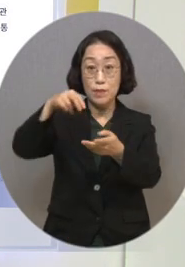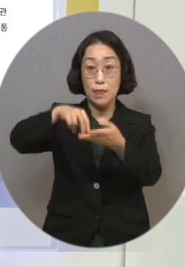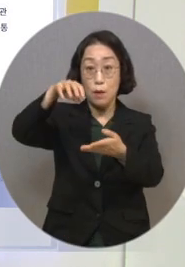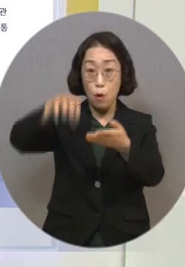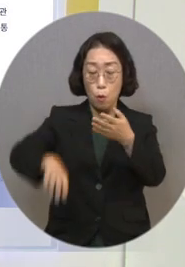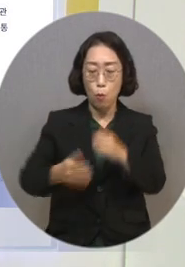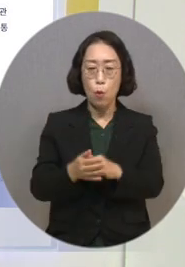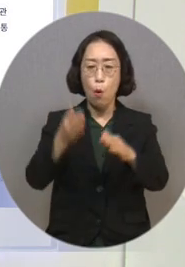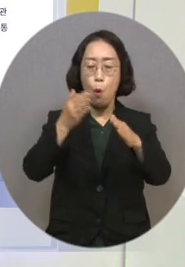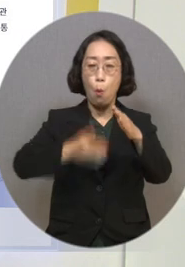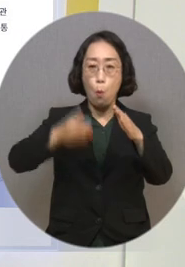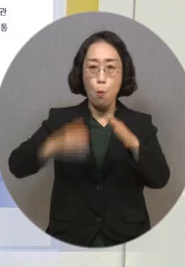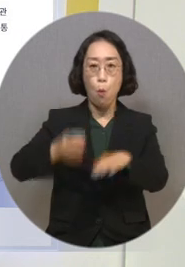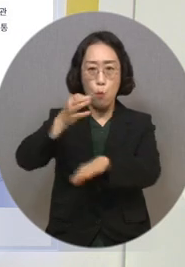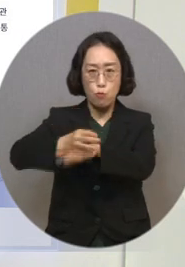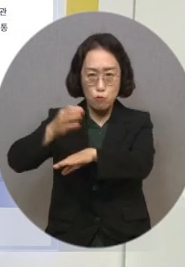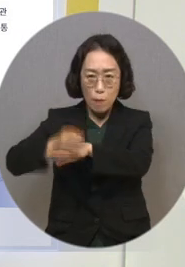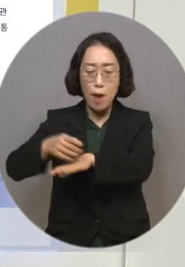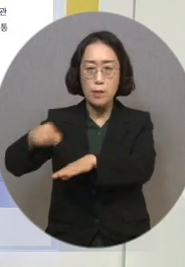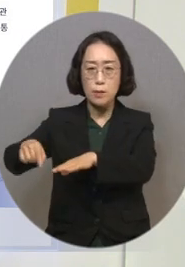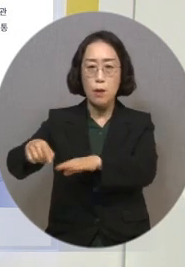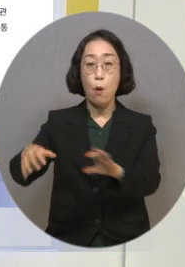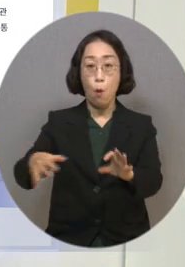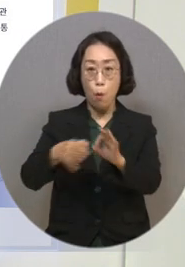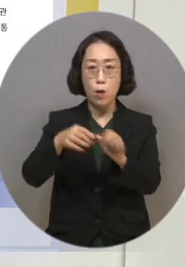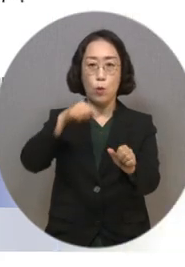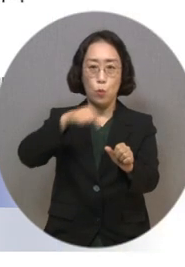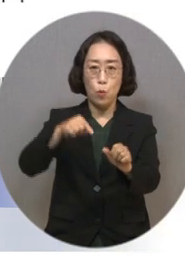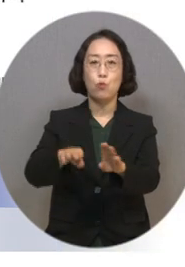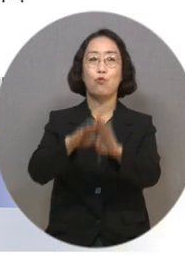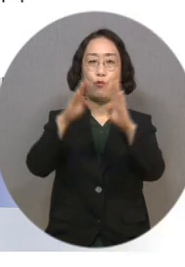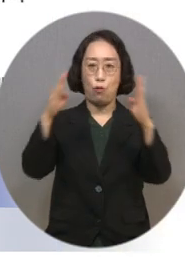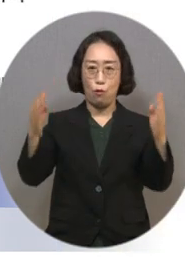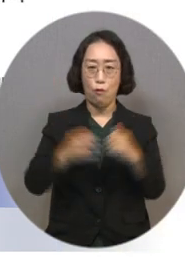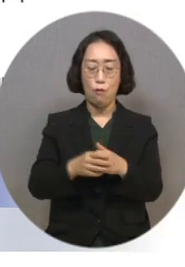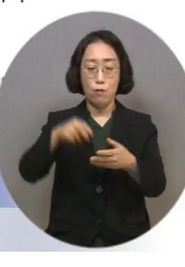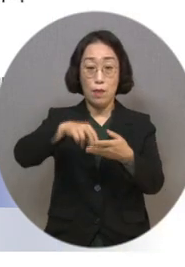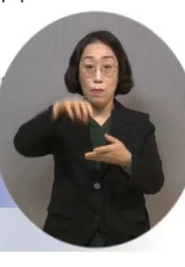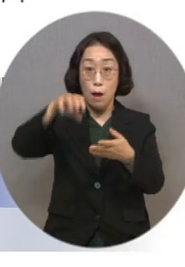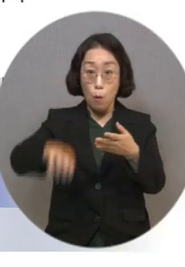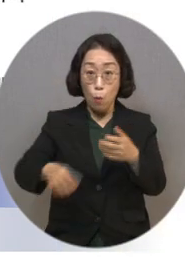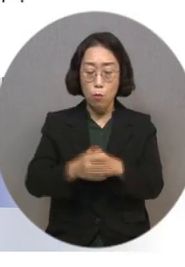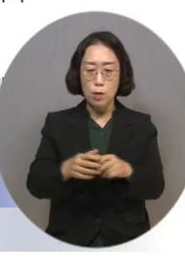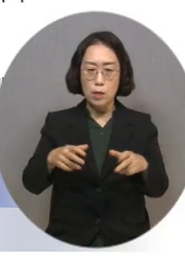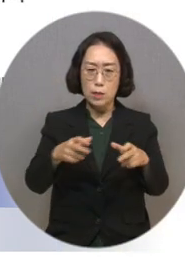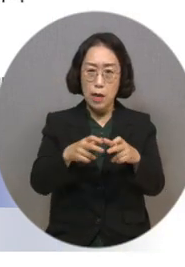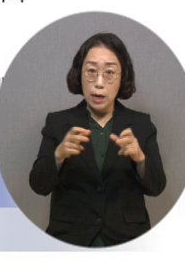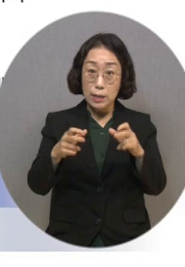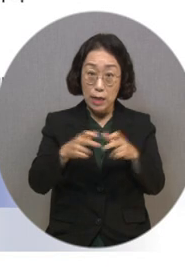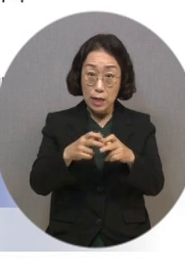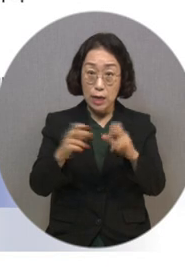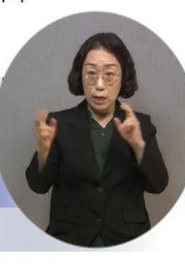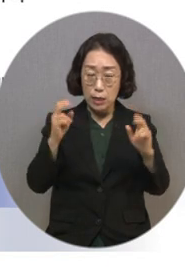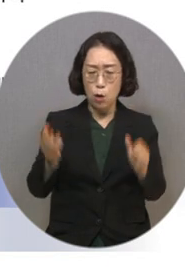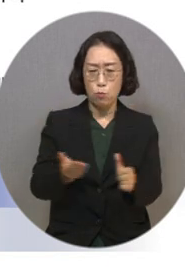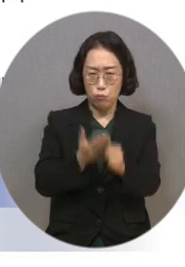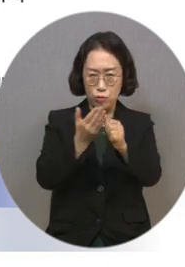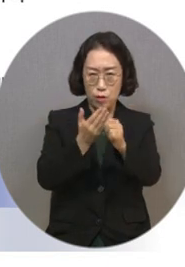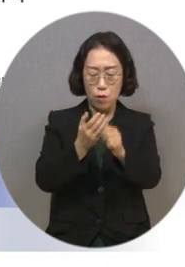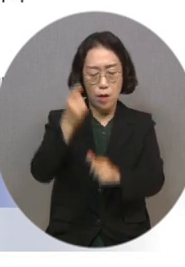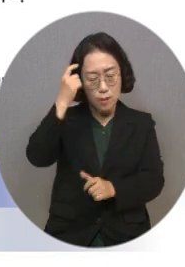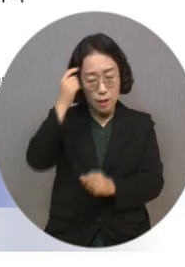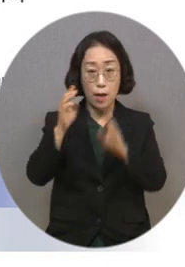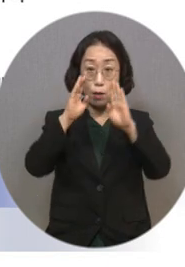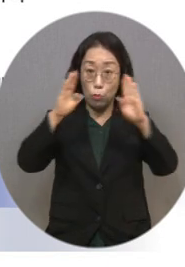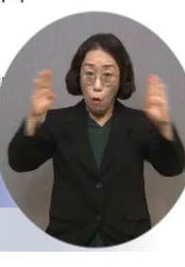구매제도 창업 컨설팅 공개 교육을 개최합니다 센터는 장애인 기업 육성 정책에 대한 인식을 높이고